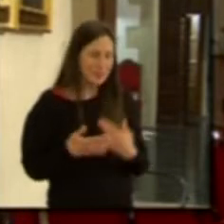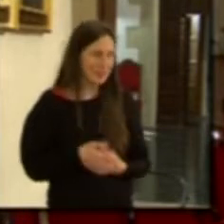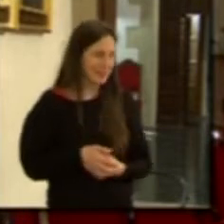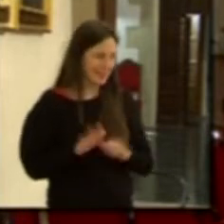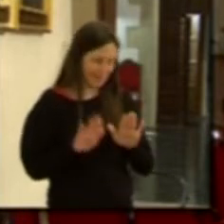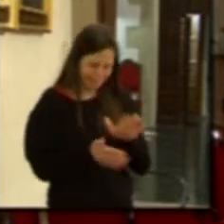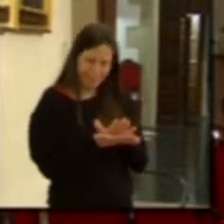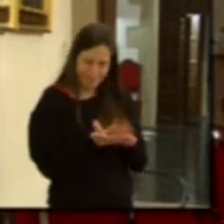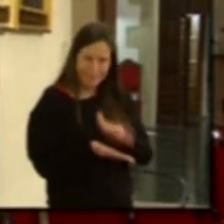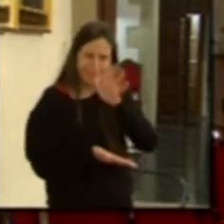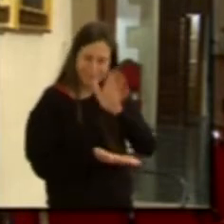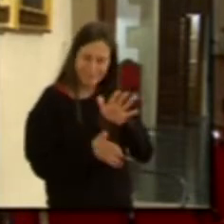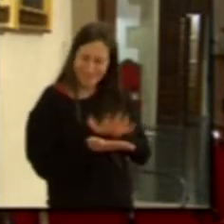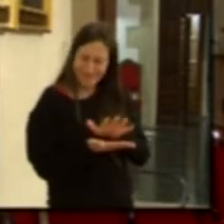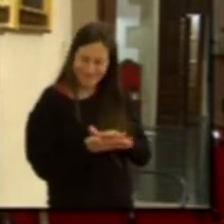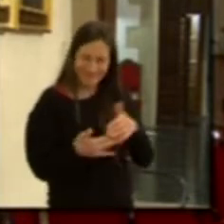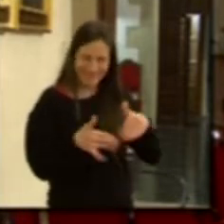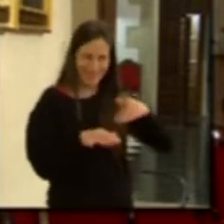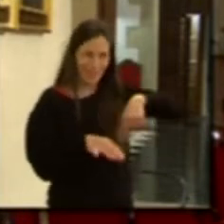No, espera.